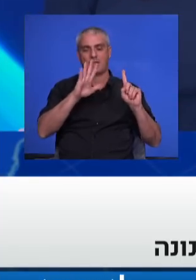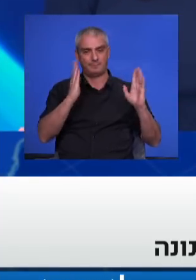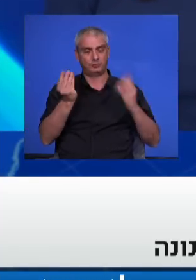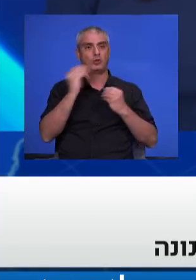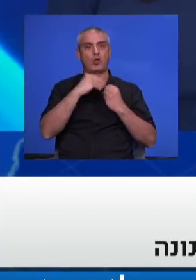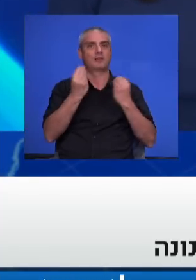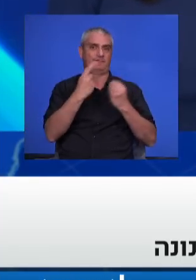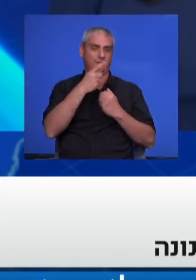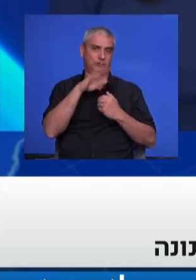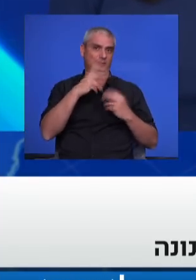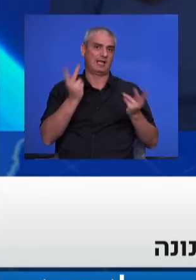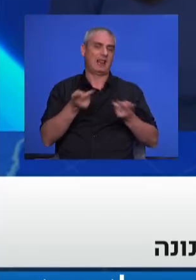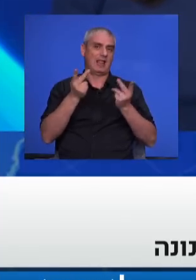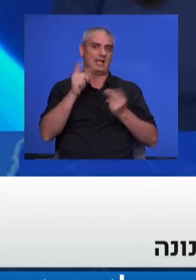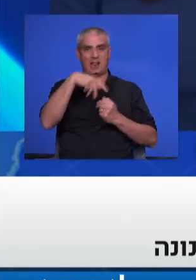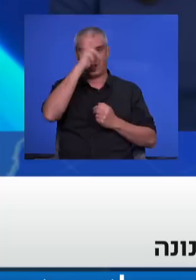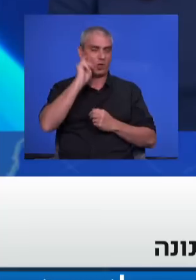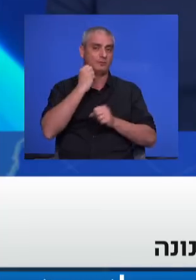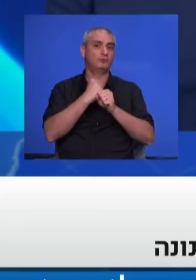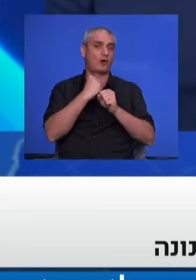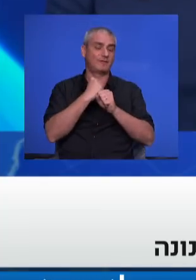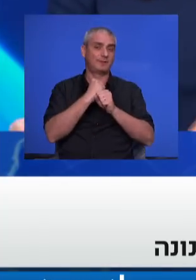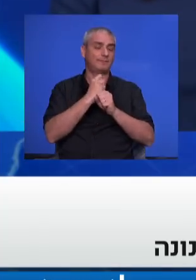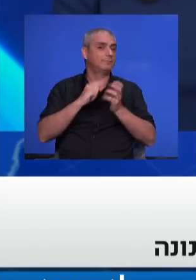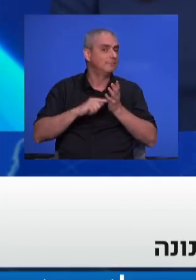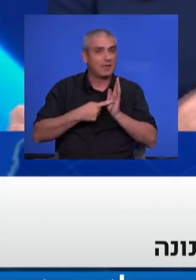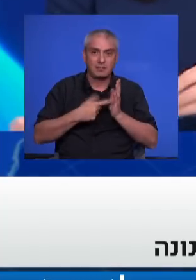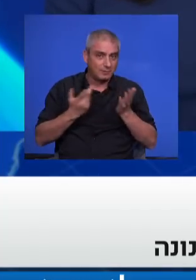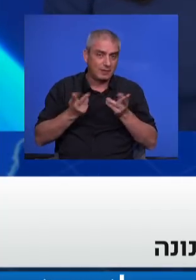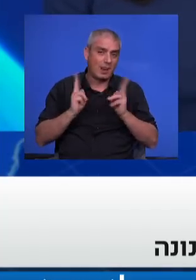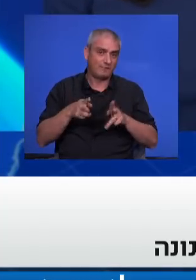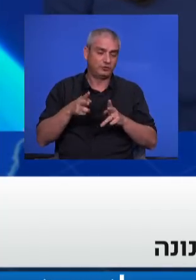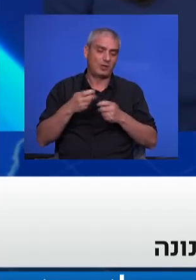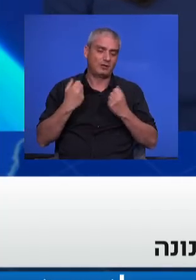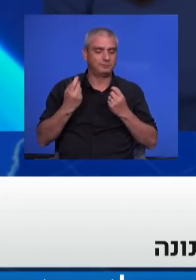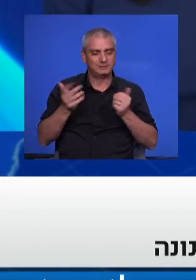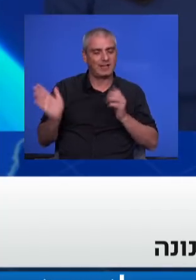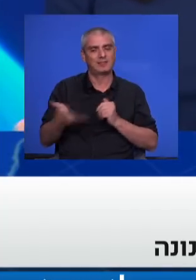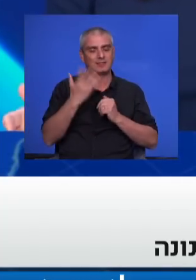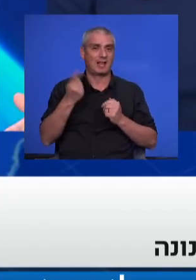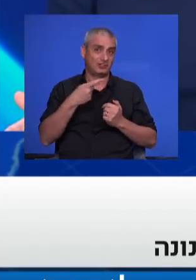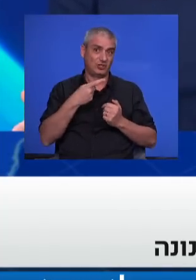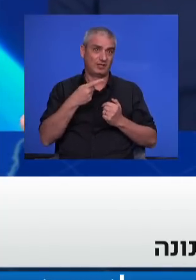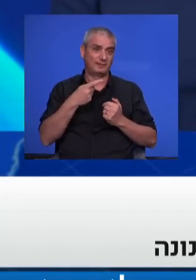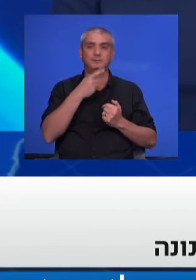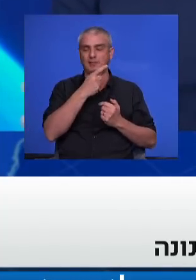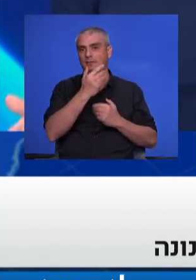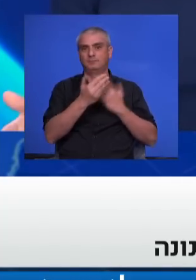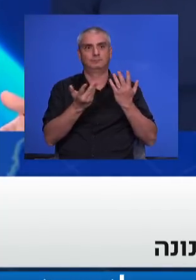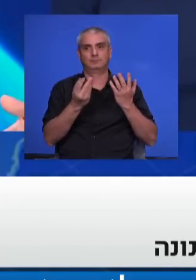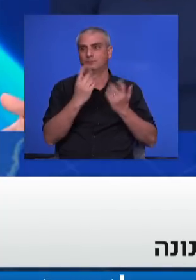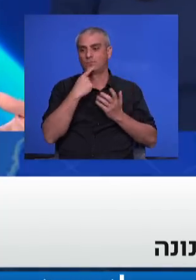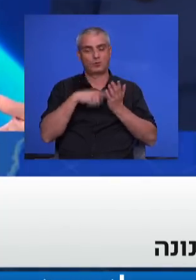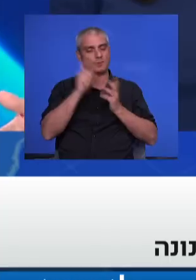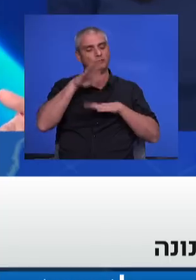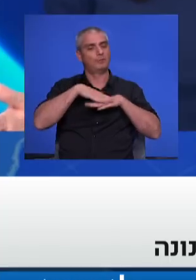צעדים שאמורים להקל על הורים עובדים. המטרה היא, אם תרצה, לאפשר לשחרר קצת כיתור. זה צעד שנגיד הדרג